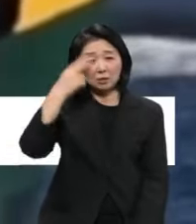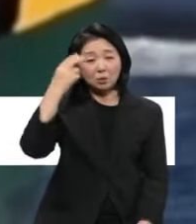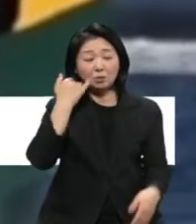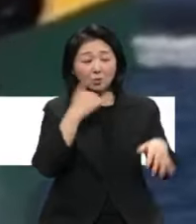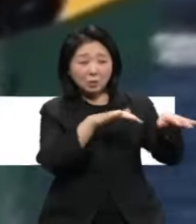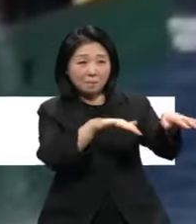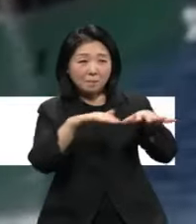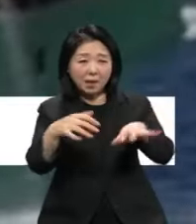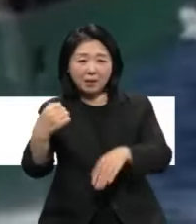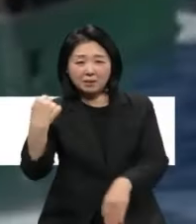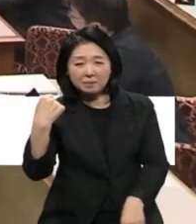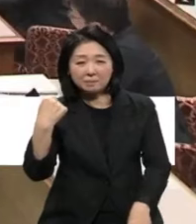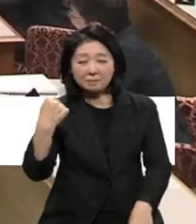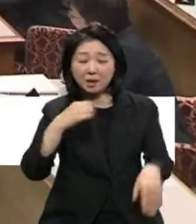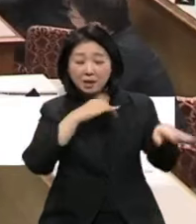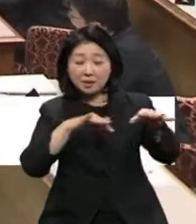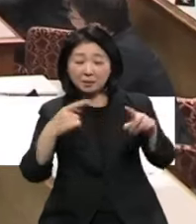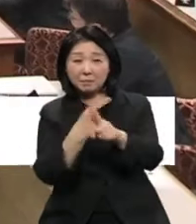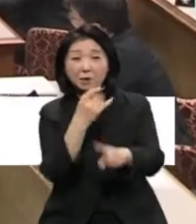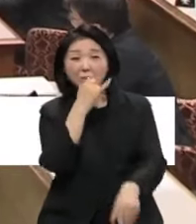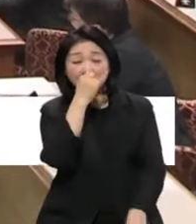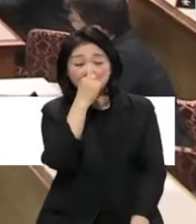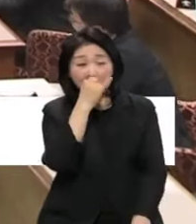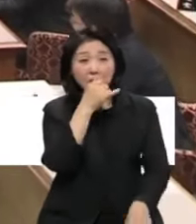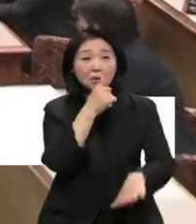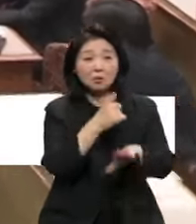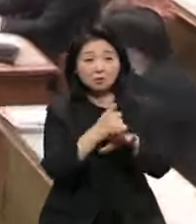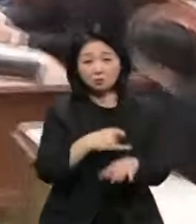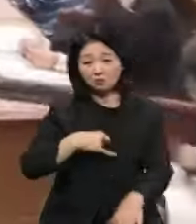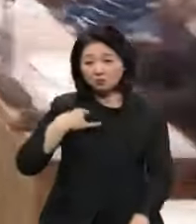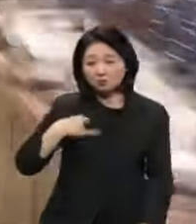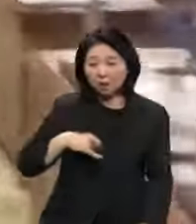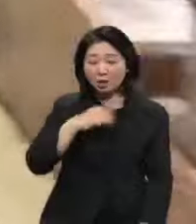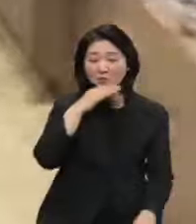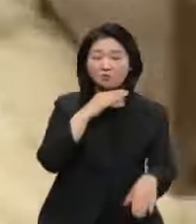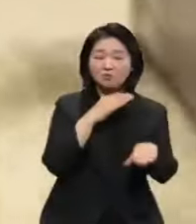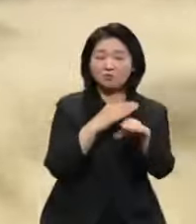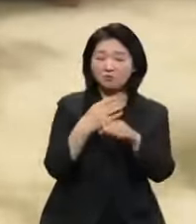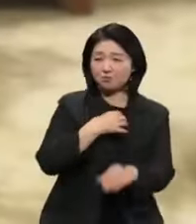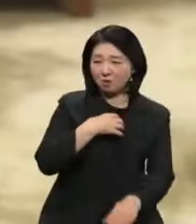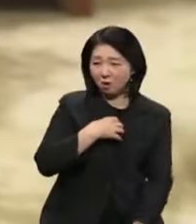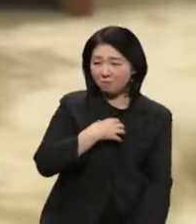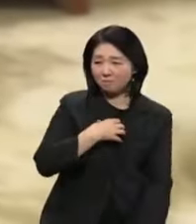현상 변경 시도가 있다며 북한과 중국의 위협을 콕 집어 비판했습니다.